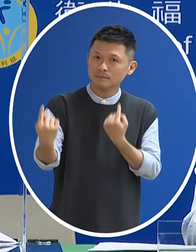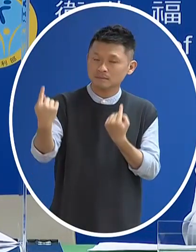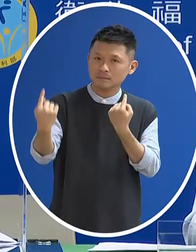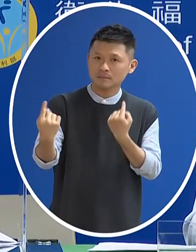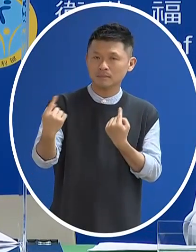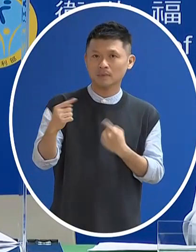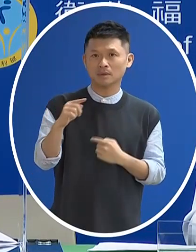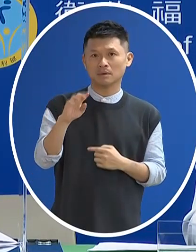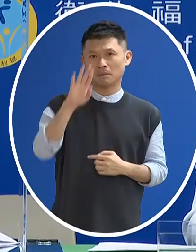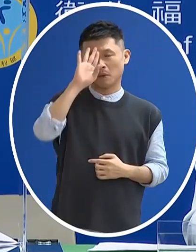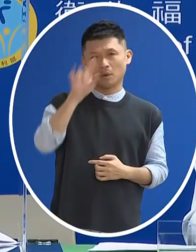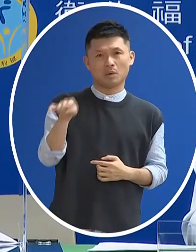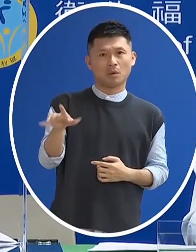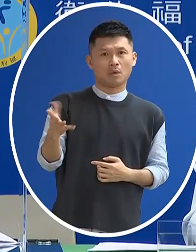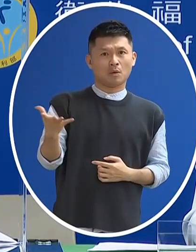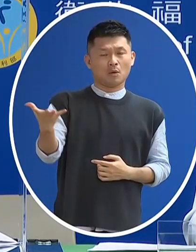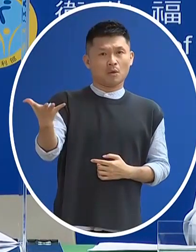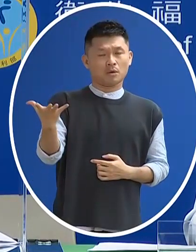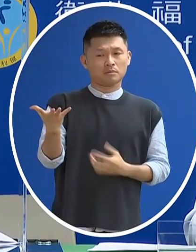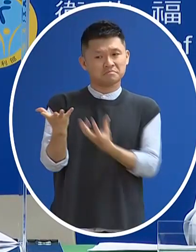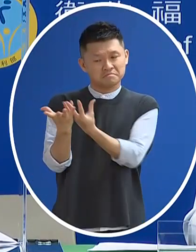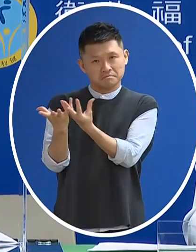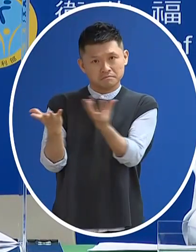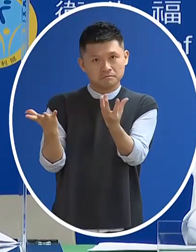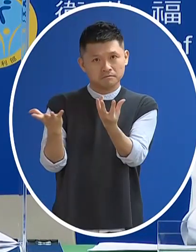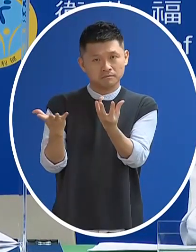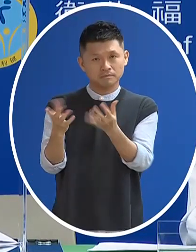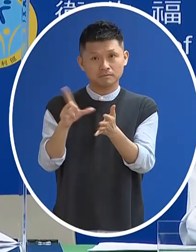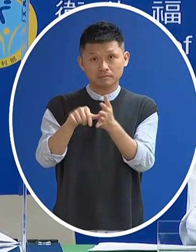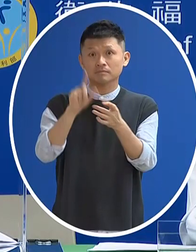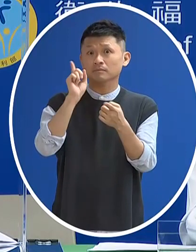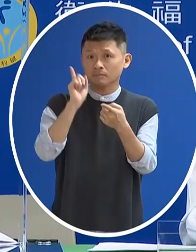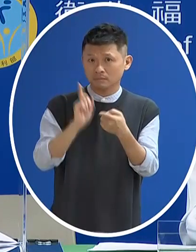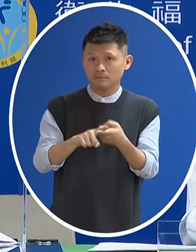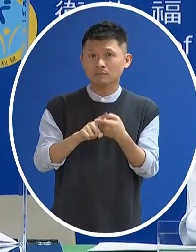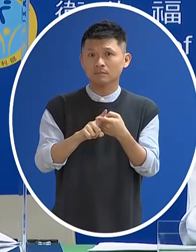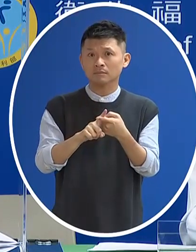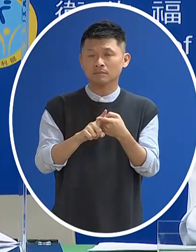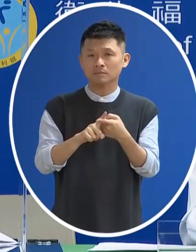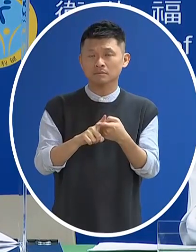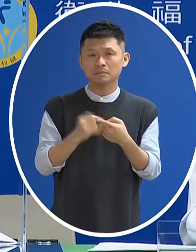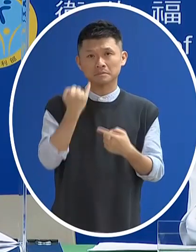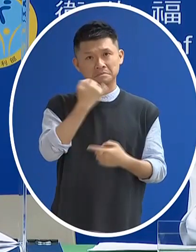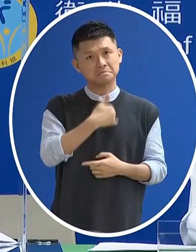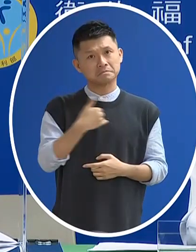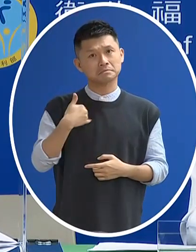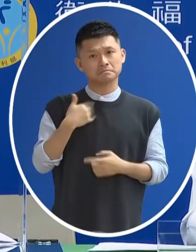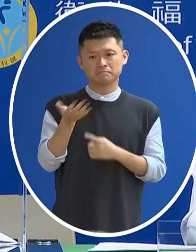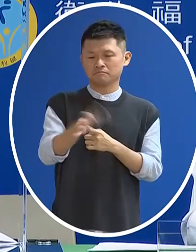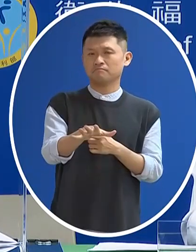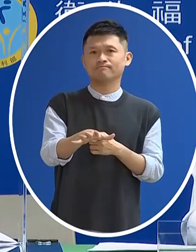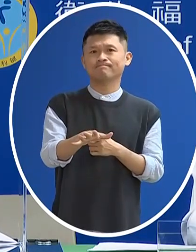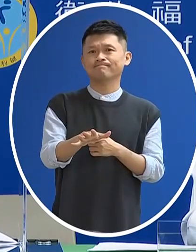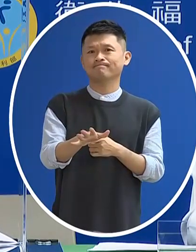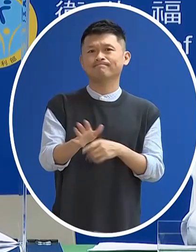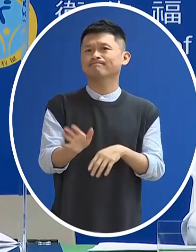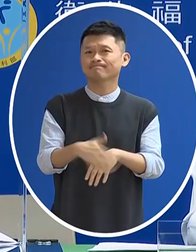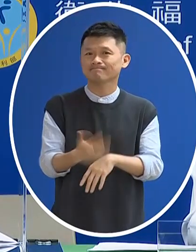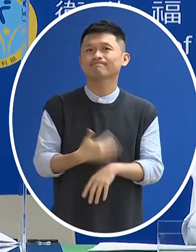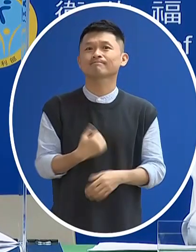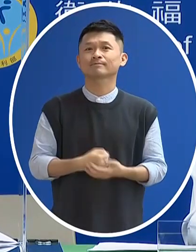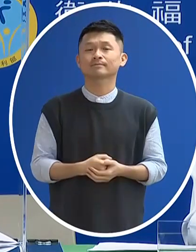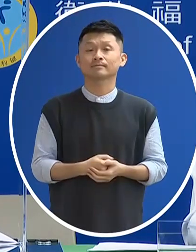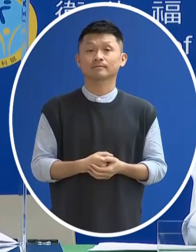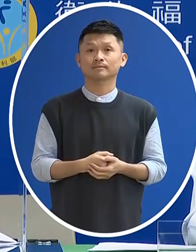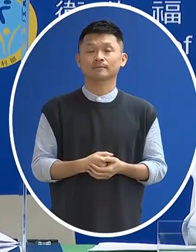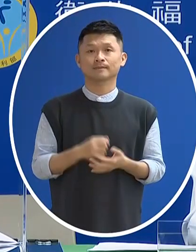病人或许其中一部分在适当的情况下有可能可以避免死亡，因此提